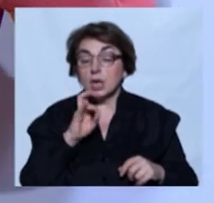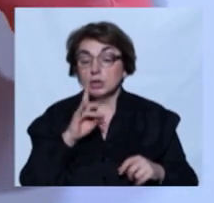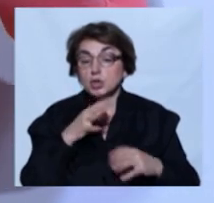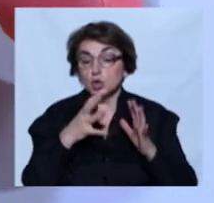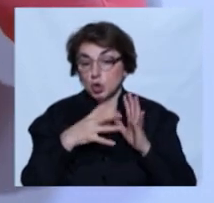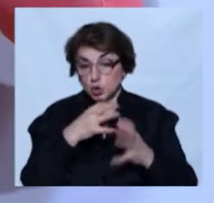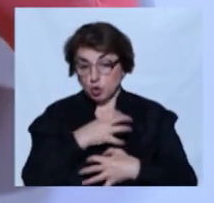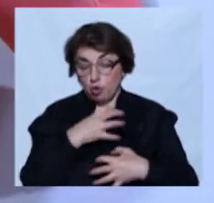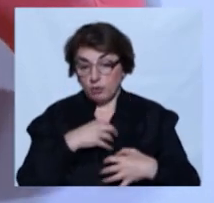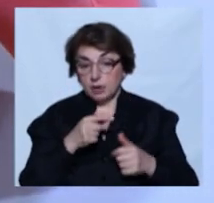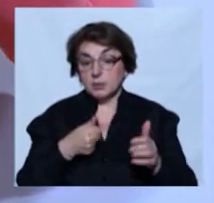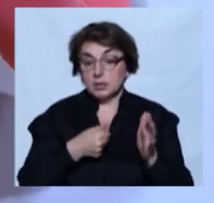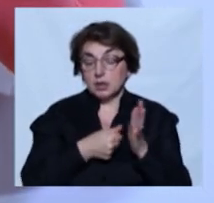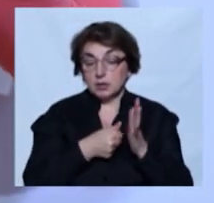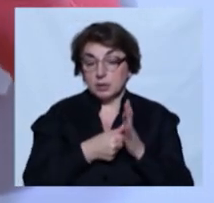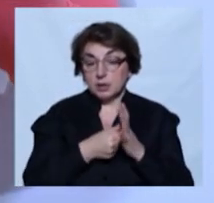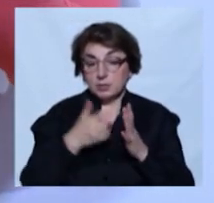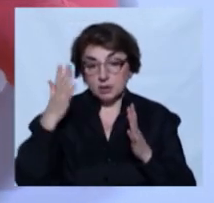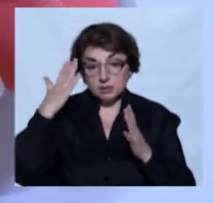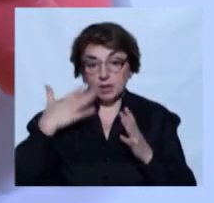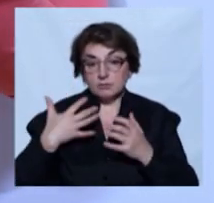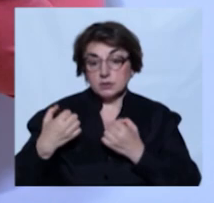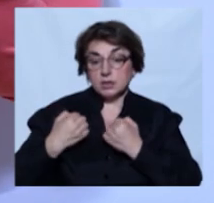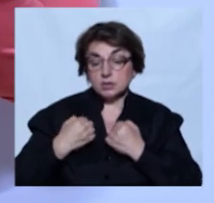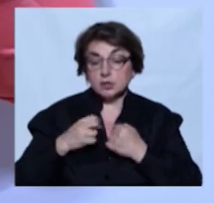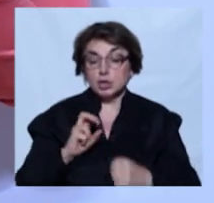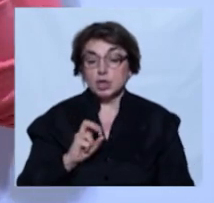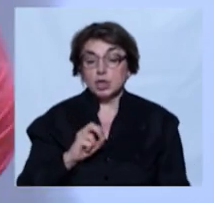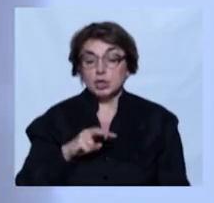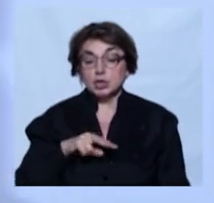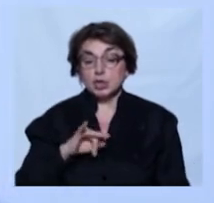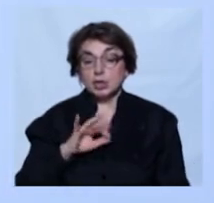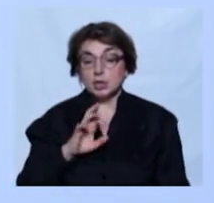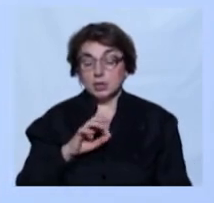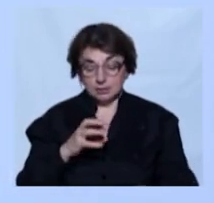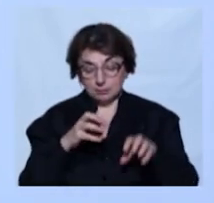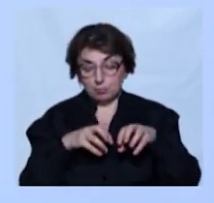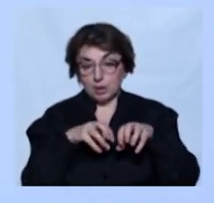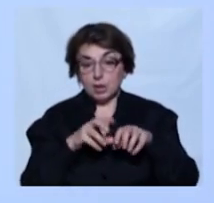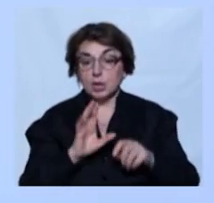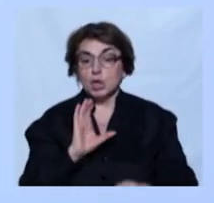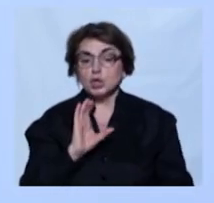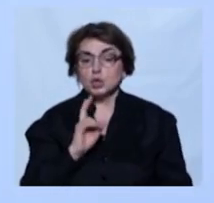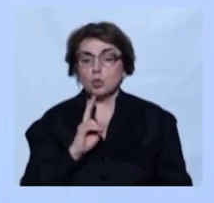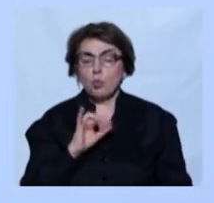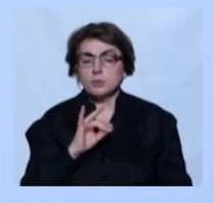ეხმარება მას თავის დაცვაში. ჩლიქი. კარგით. სკუნსი?